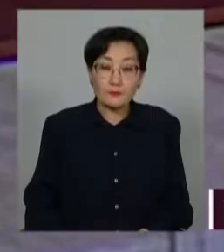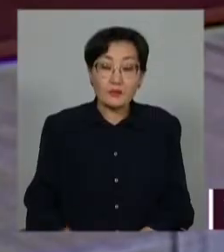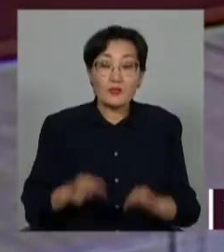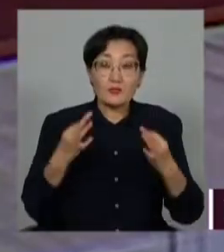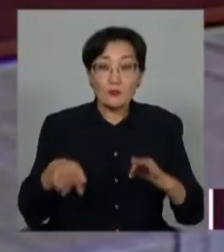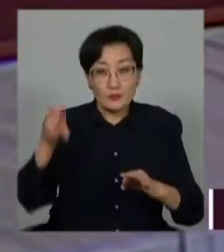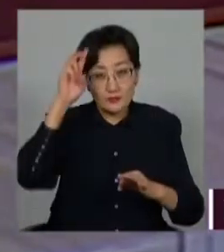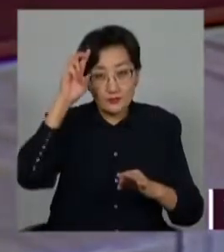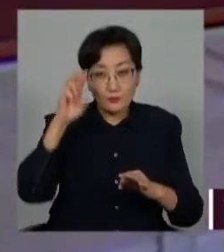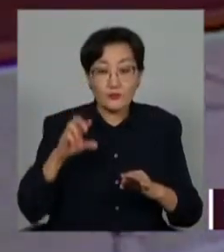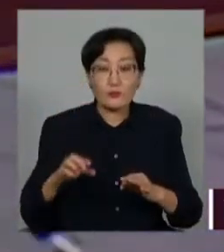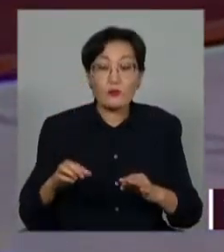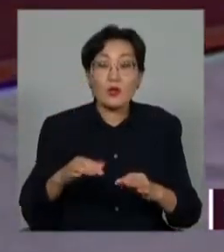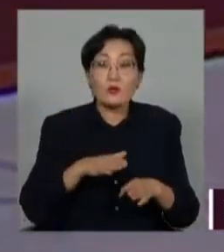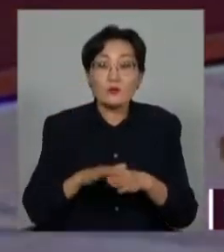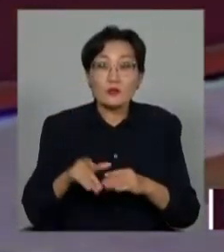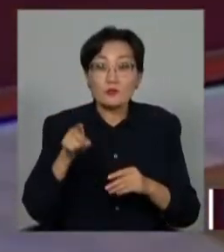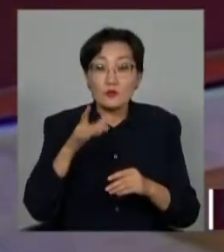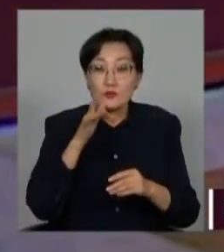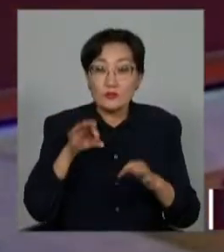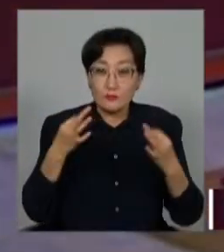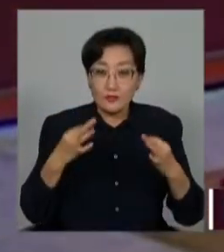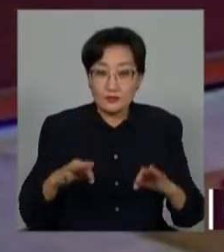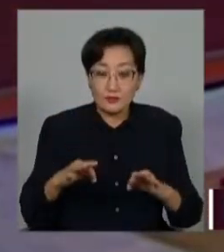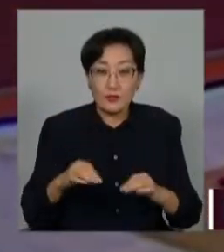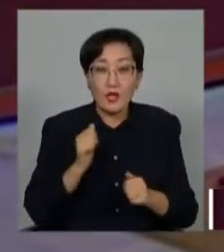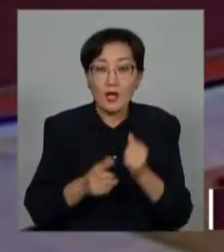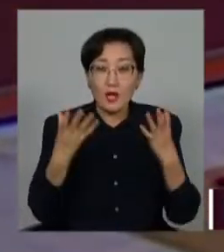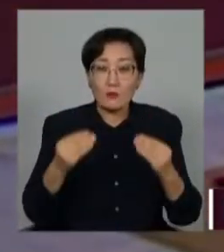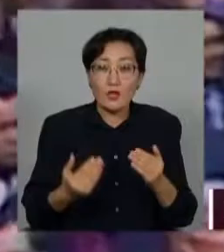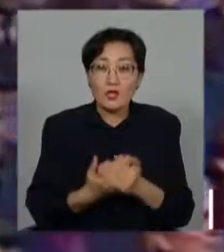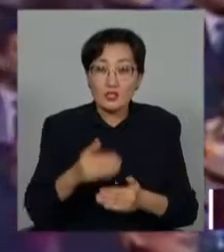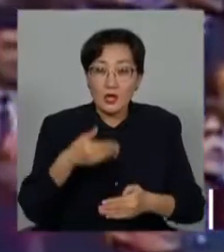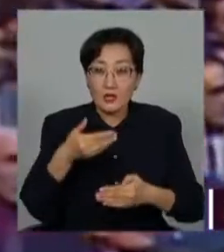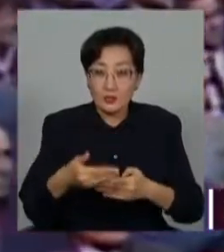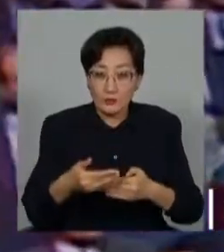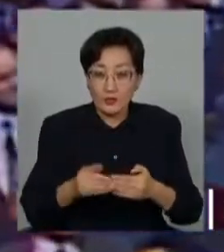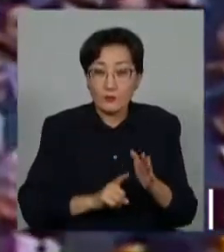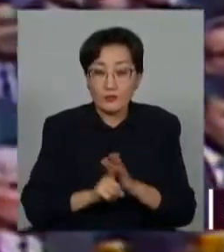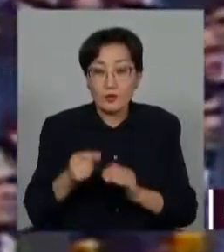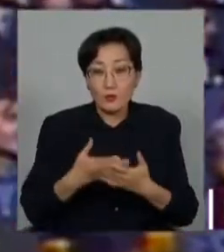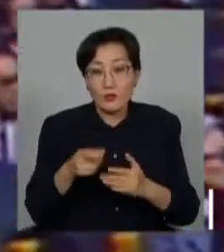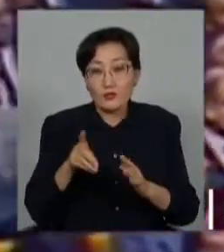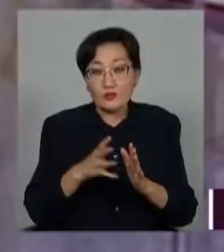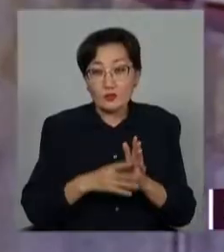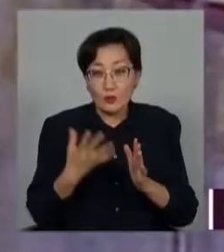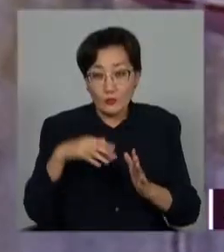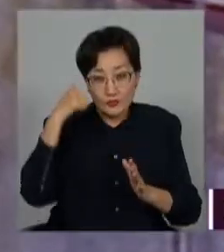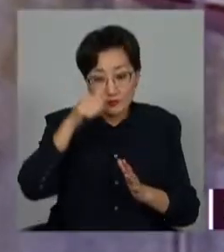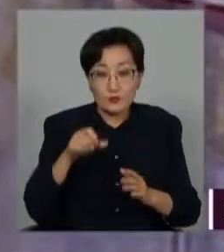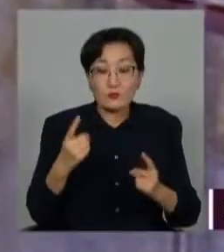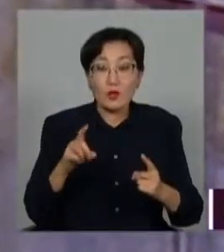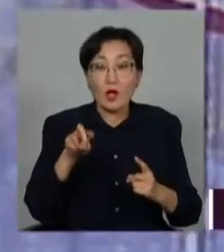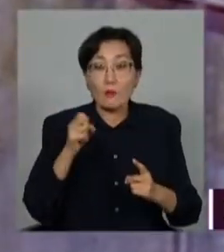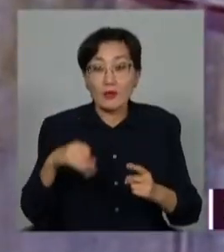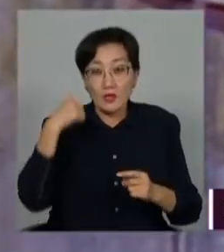Егеменді ел болып, елдігімізді түгендеп берген сол кездегі тәуелсіздіктің әр күні жаңа қадамдарға көш бастады. Мәселен, 1995 жылы ұлы Абай